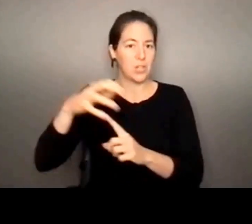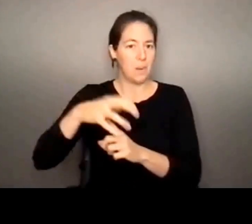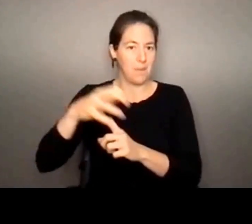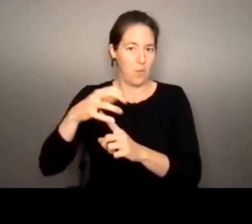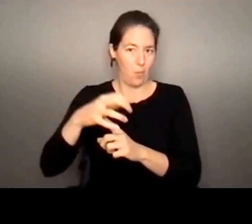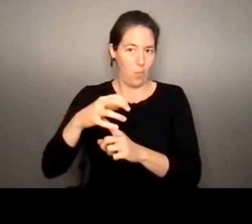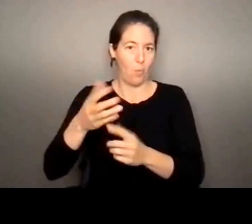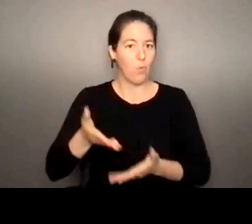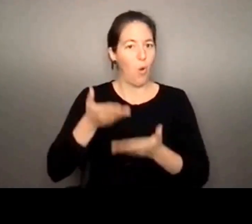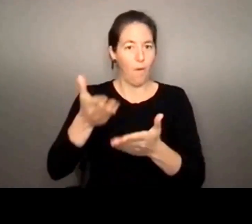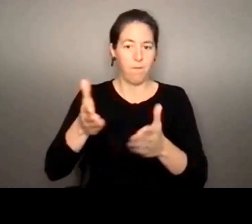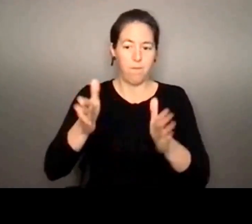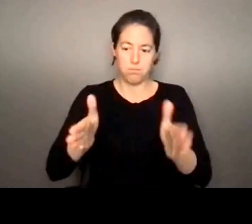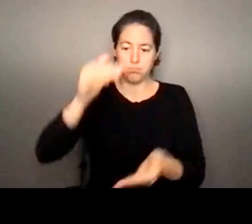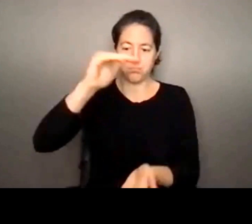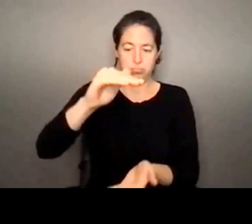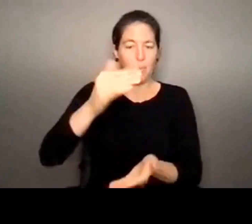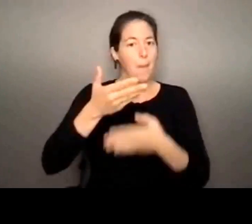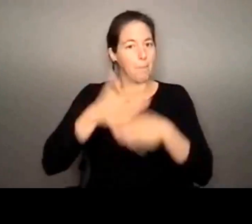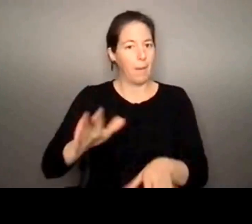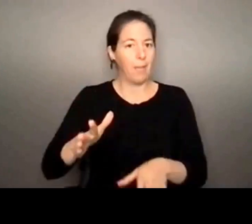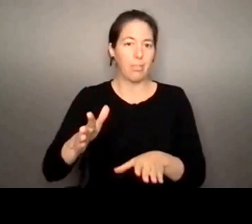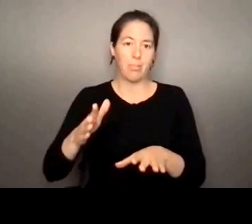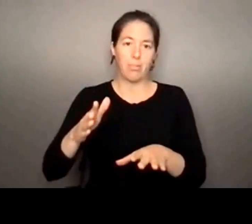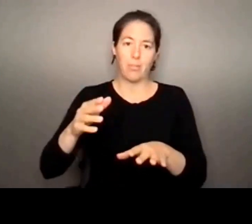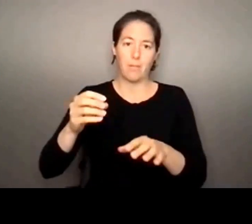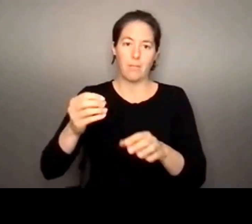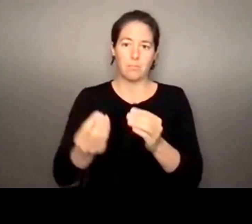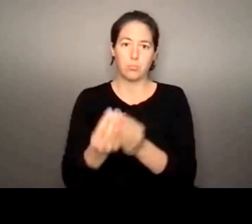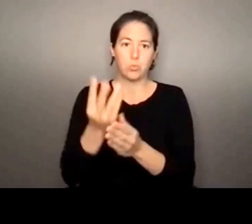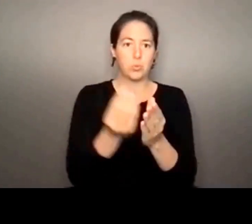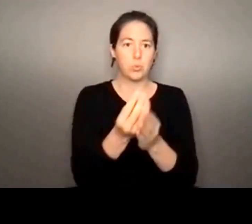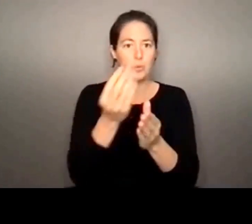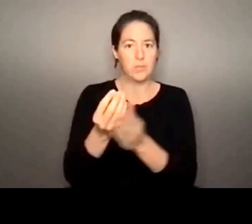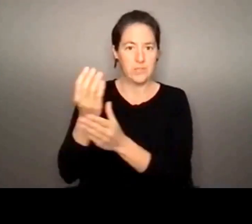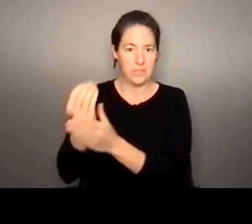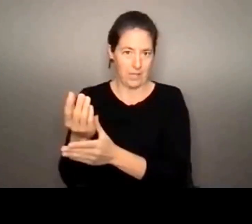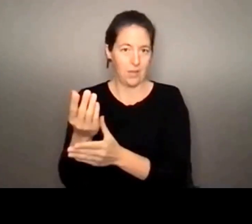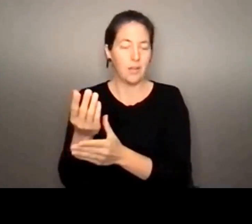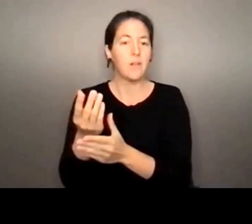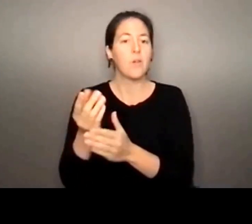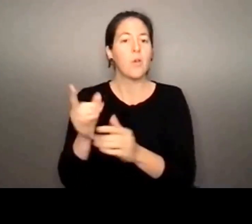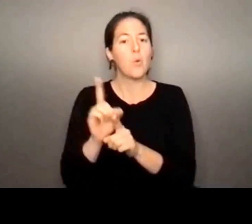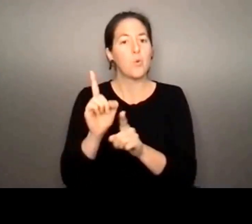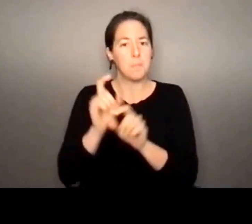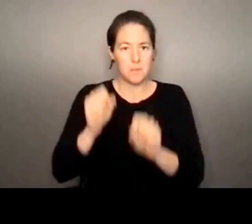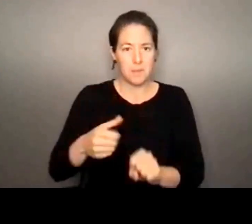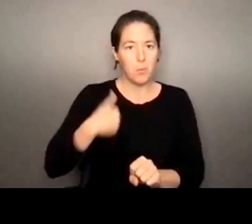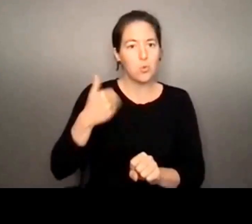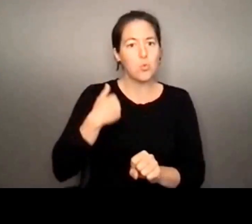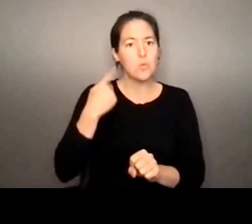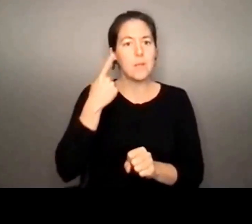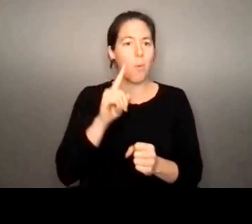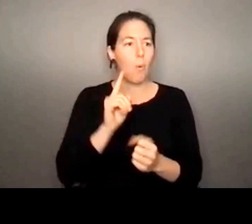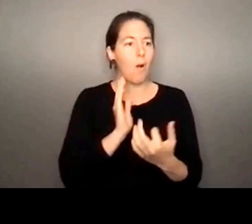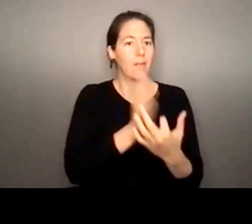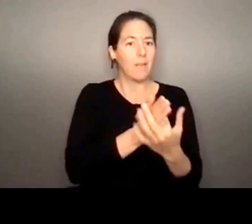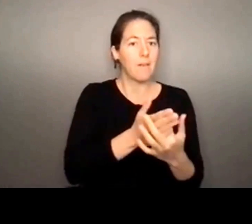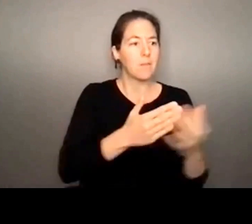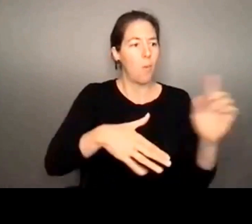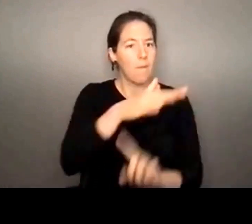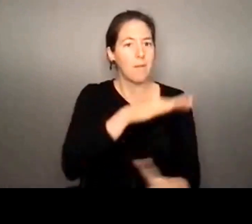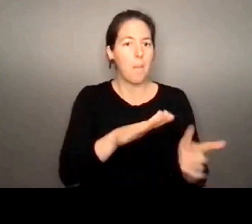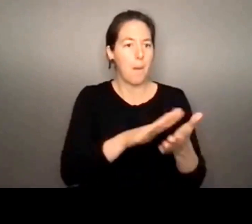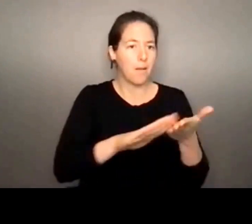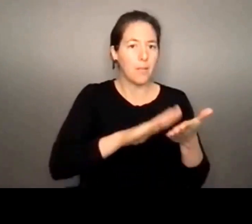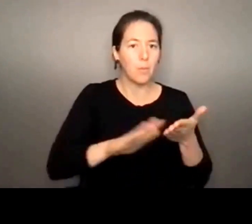à produire tout de suite, à fructifier, mais qui peut aussi être utilisée pour une série d'interventions environnementales. On va en parler un